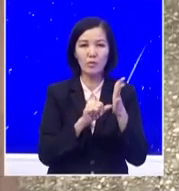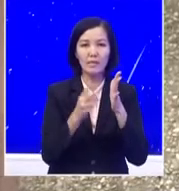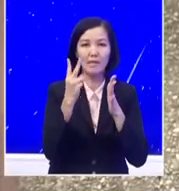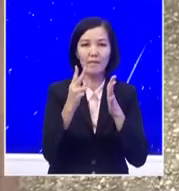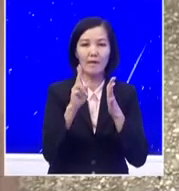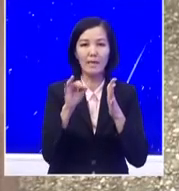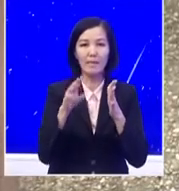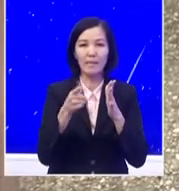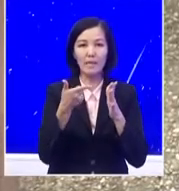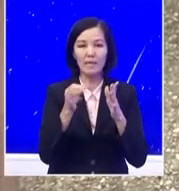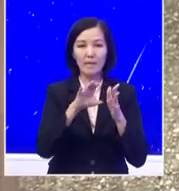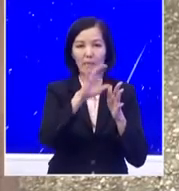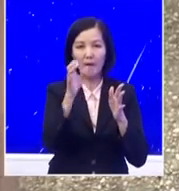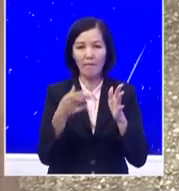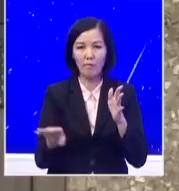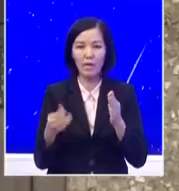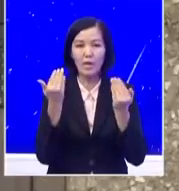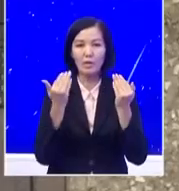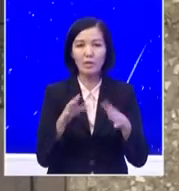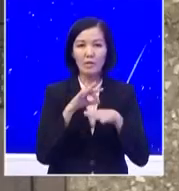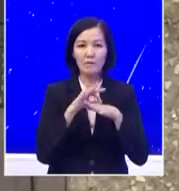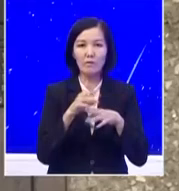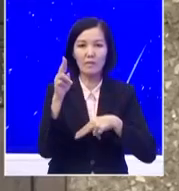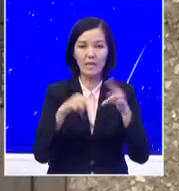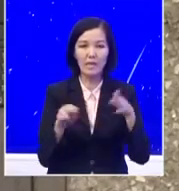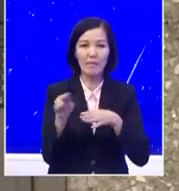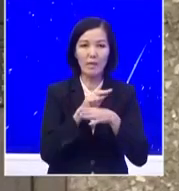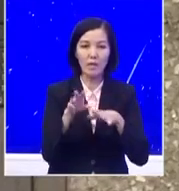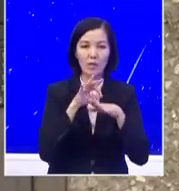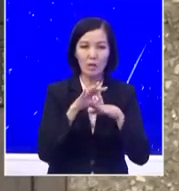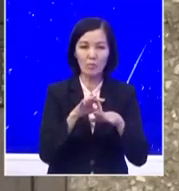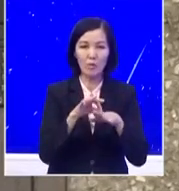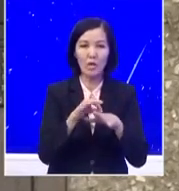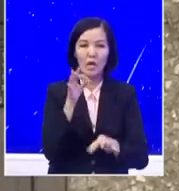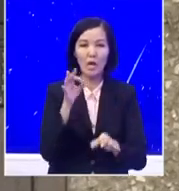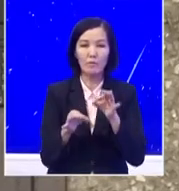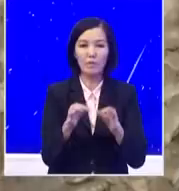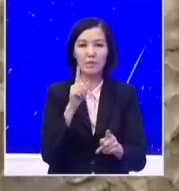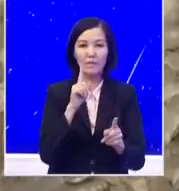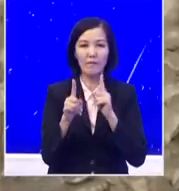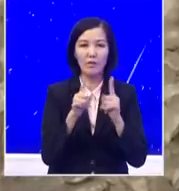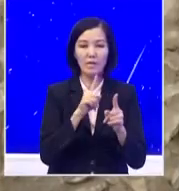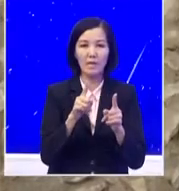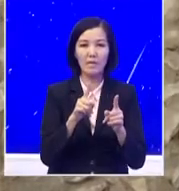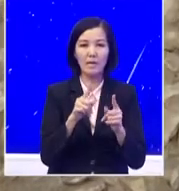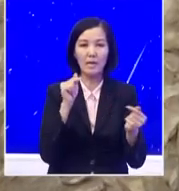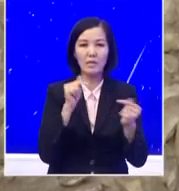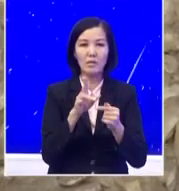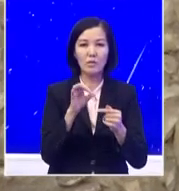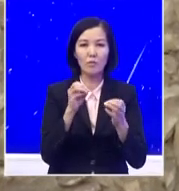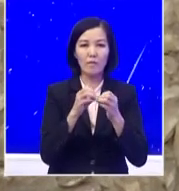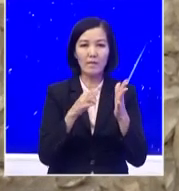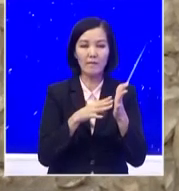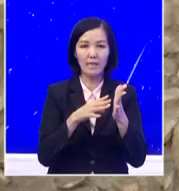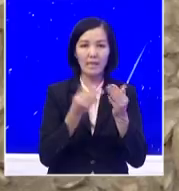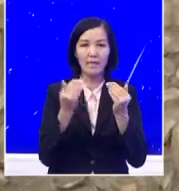162 километра газопровода. Сейчас ведутся строительно-монтажные работы. Обсудили на совещании методы борьбы с